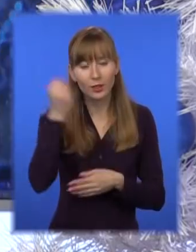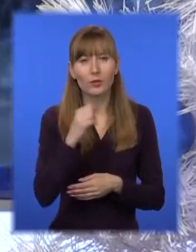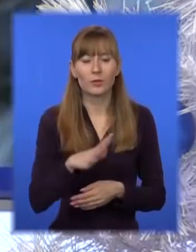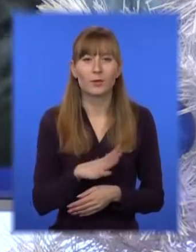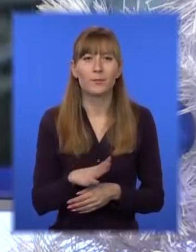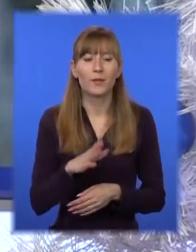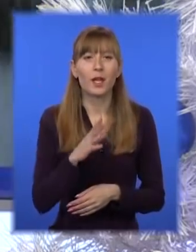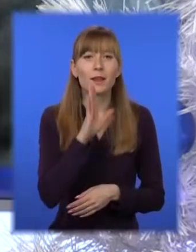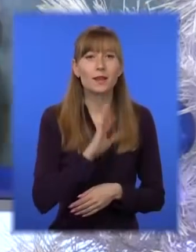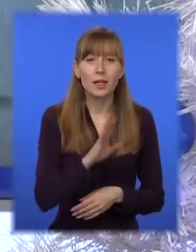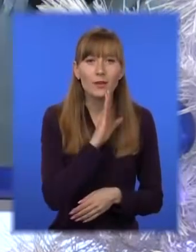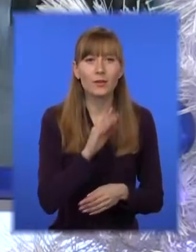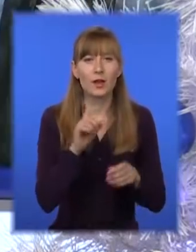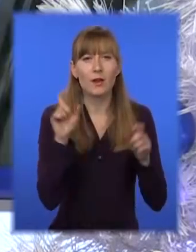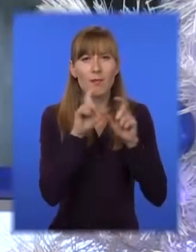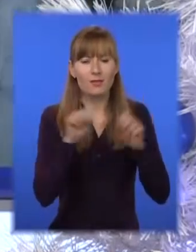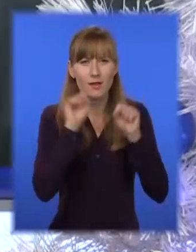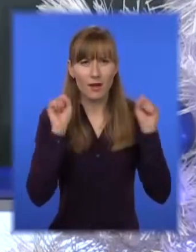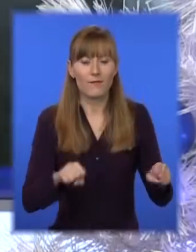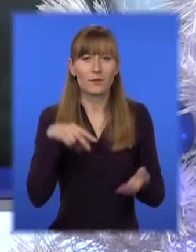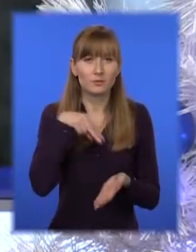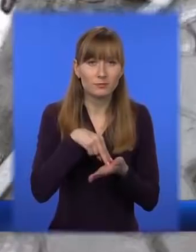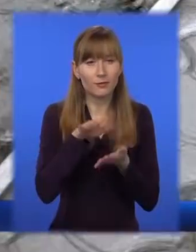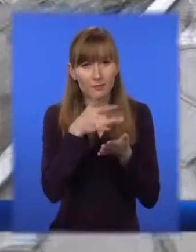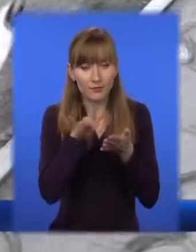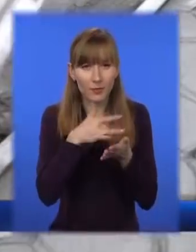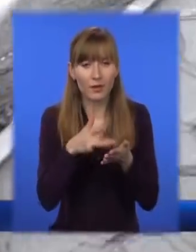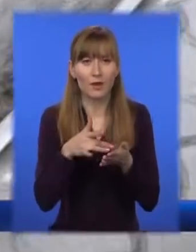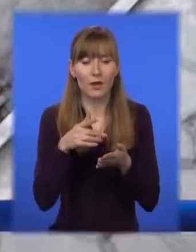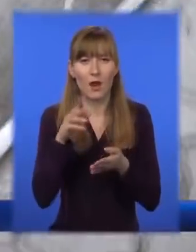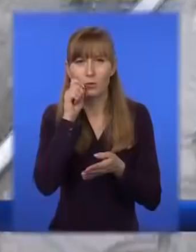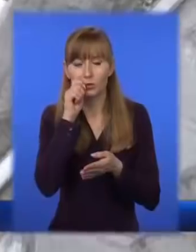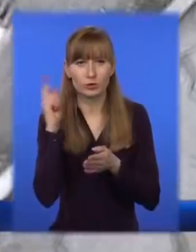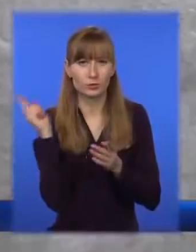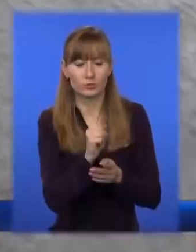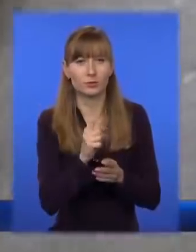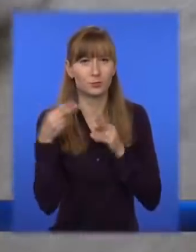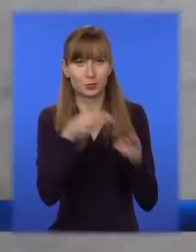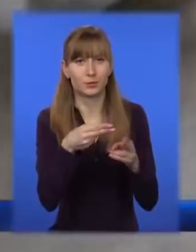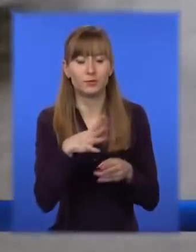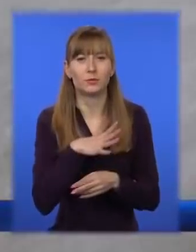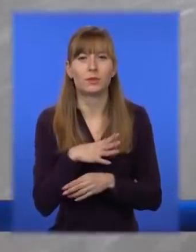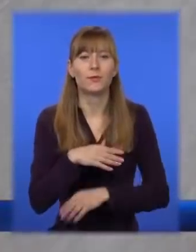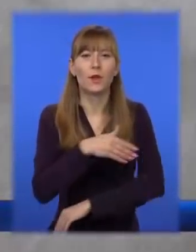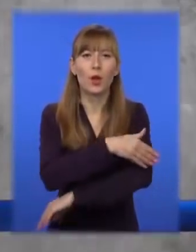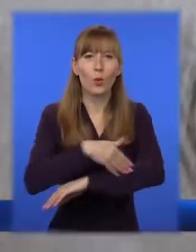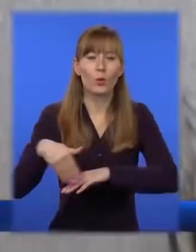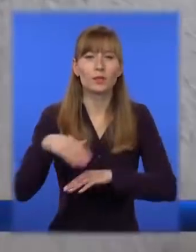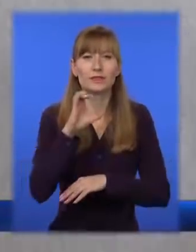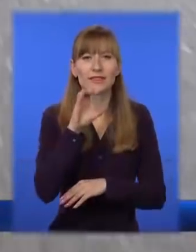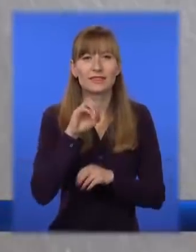Чоловік вихопив з рук дівчини планшет прямо біля супермаркету на очах у перехожих. Це трапилося 3 січня по